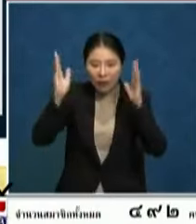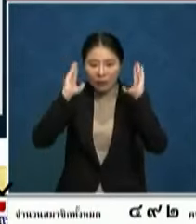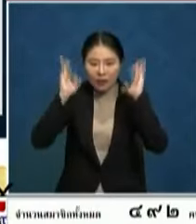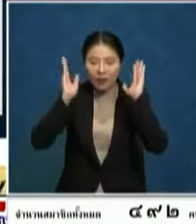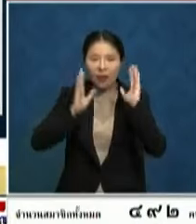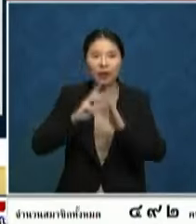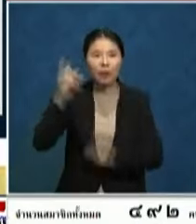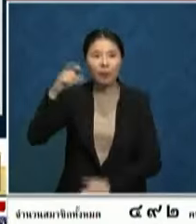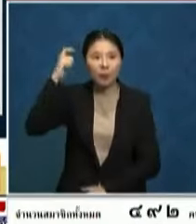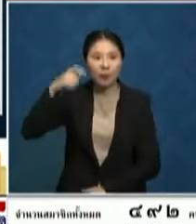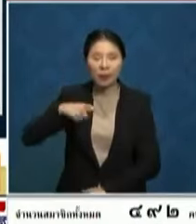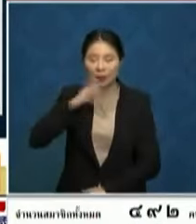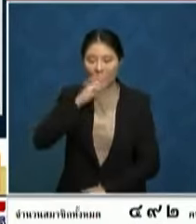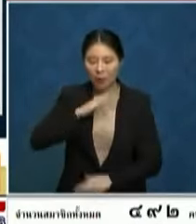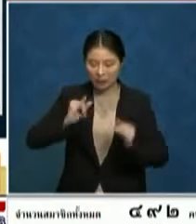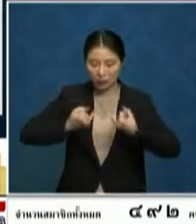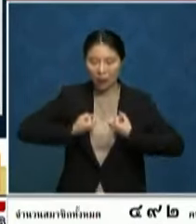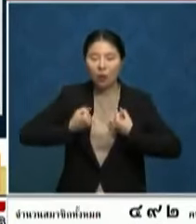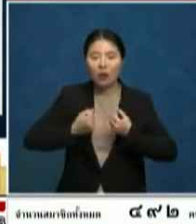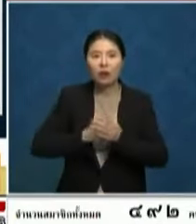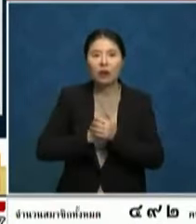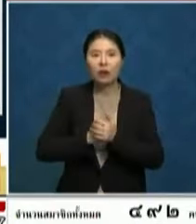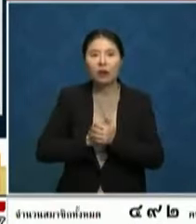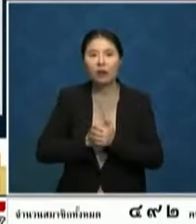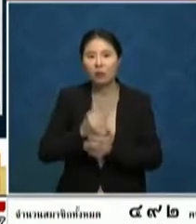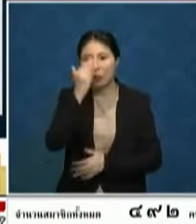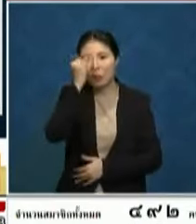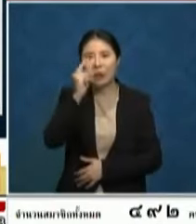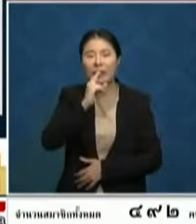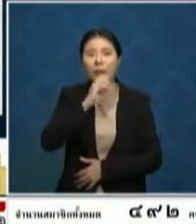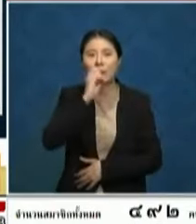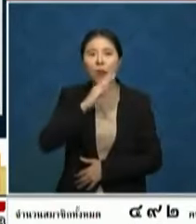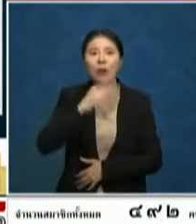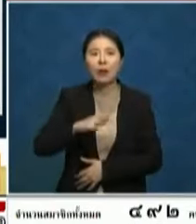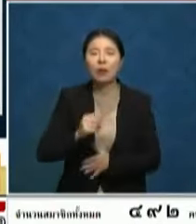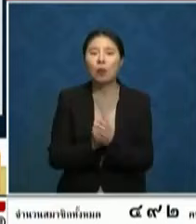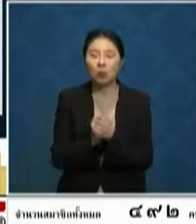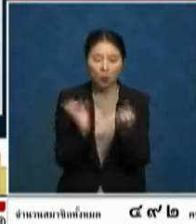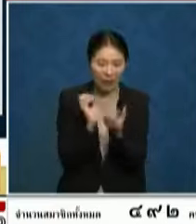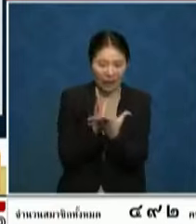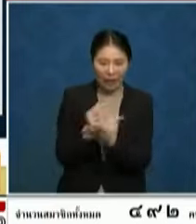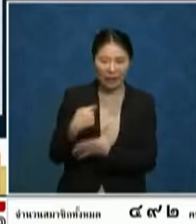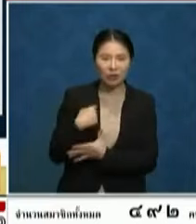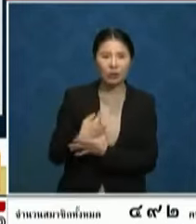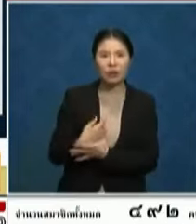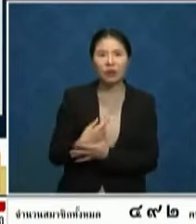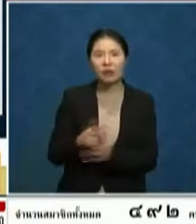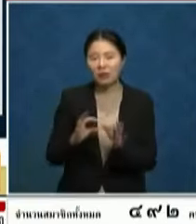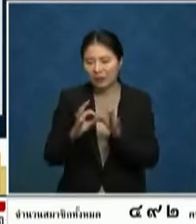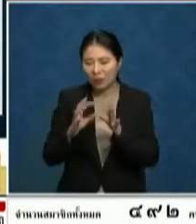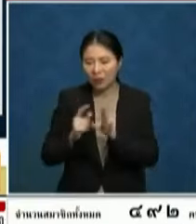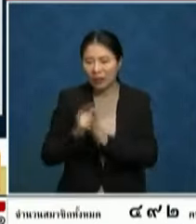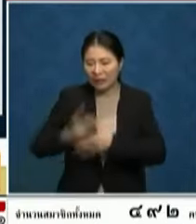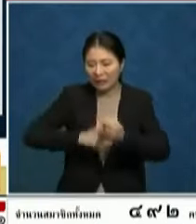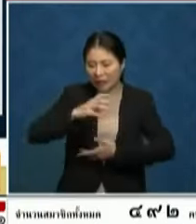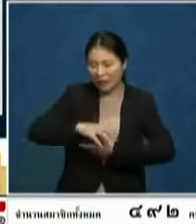ใช่ มันจับต้นชนปลายไม ่ได้ทำงานแบบนี้ไม่ได